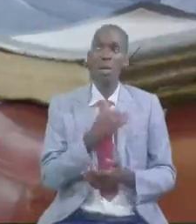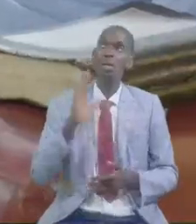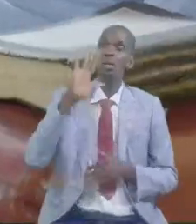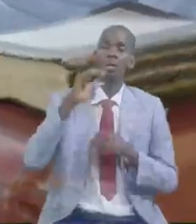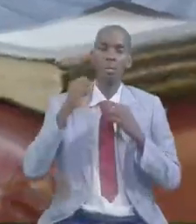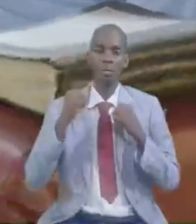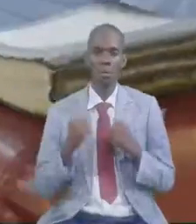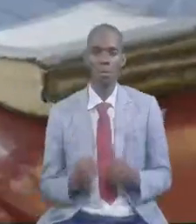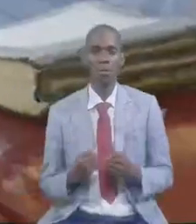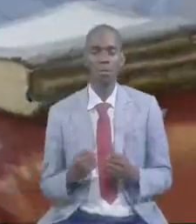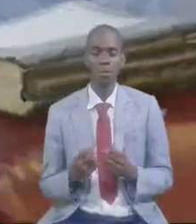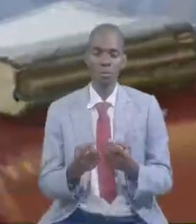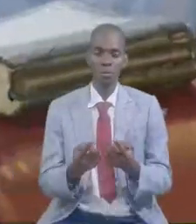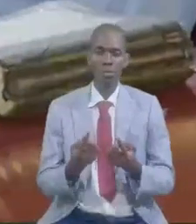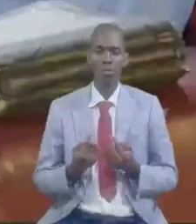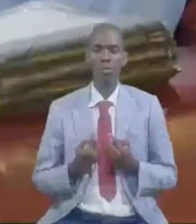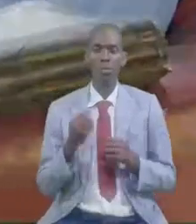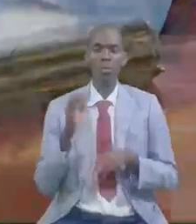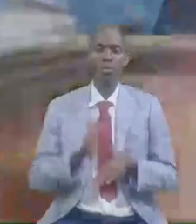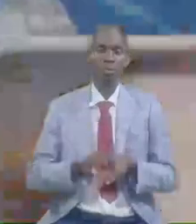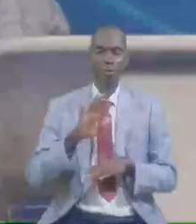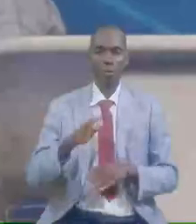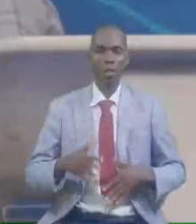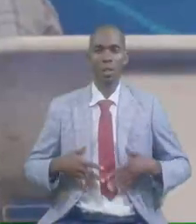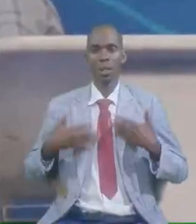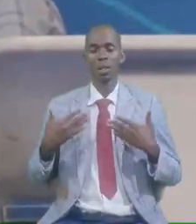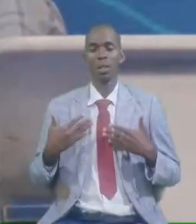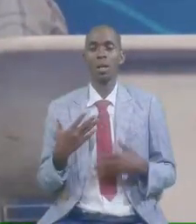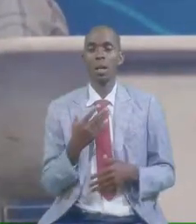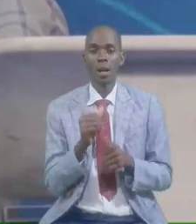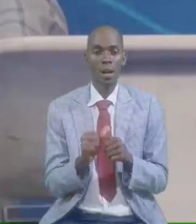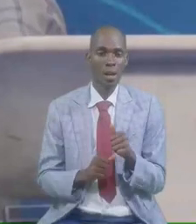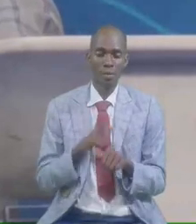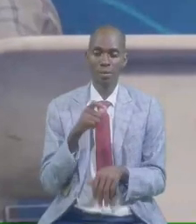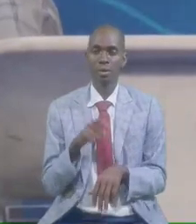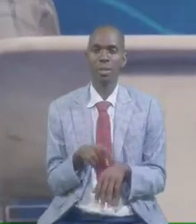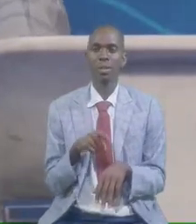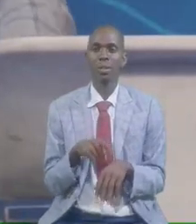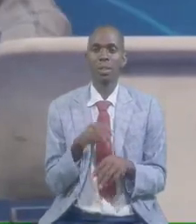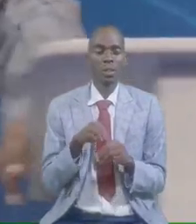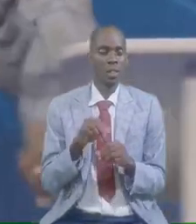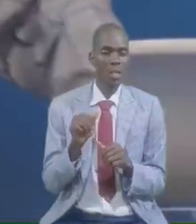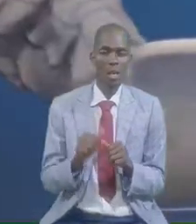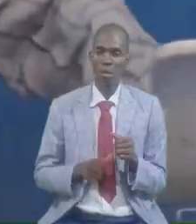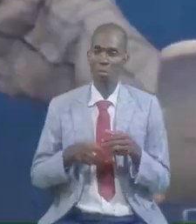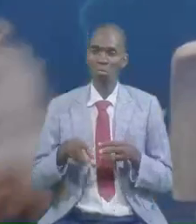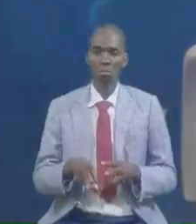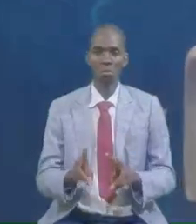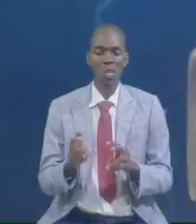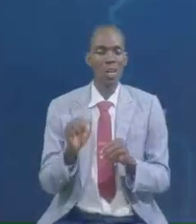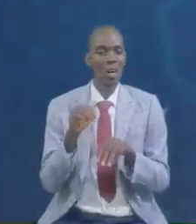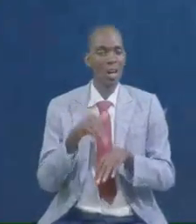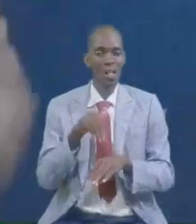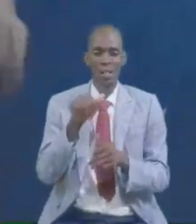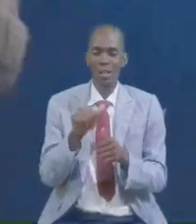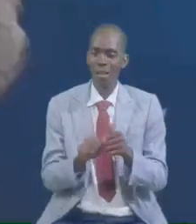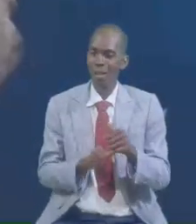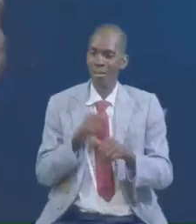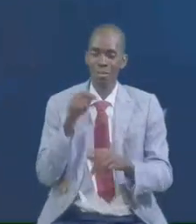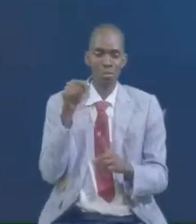puissance vient dans ta vie à tout moment, de toutes les manières, à